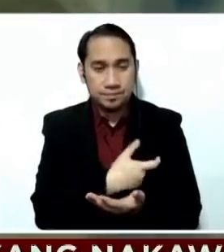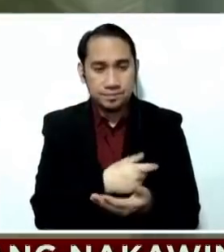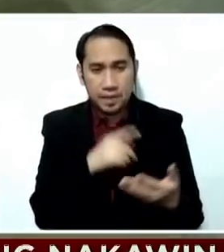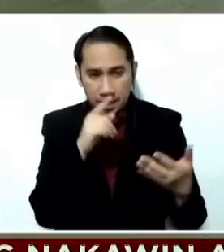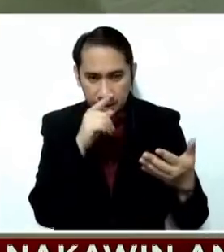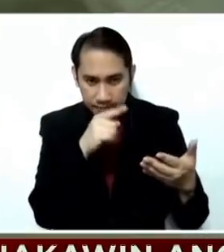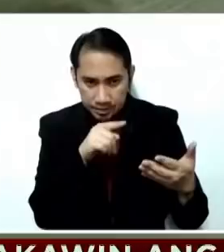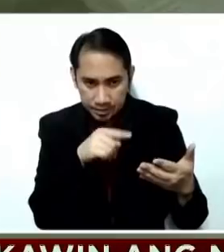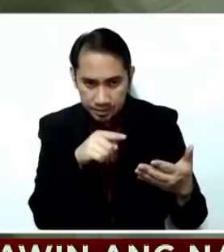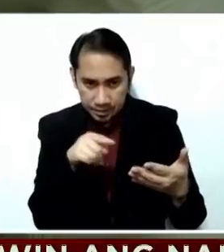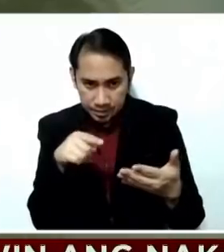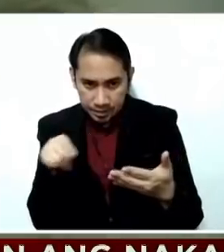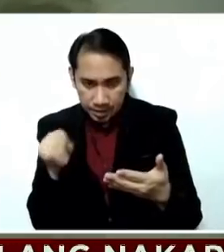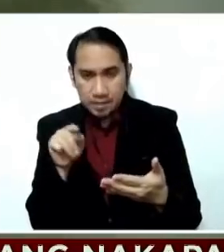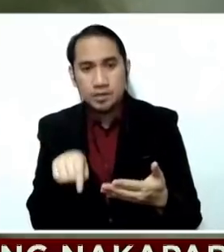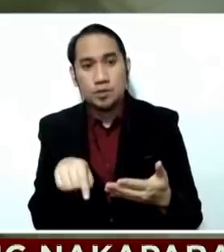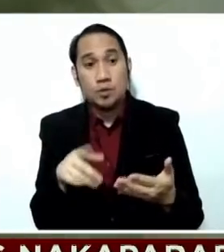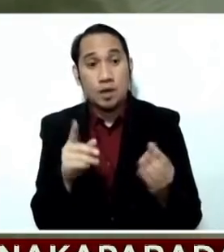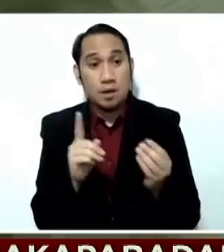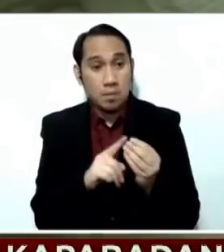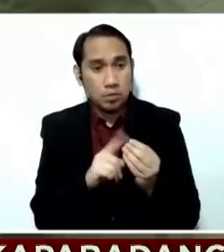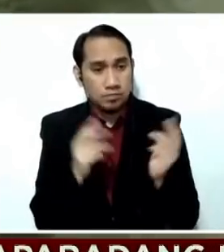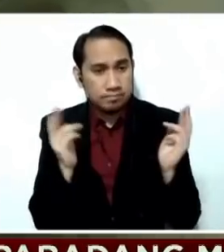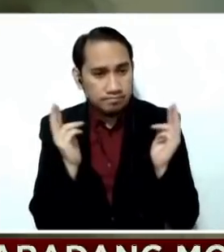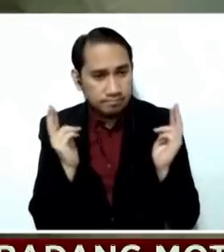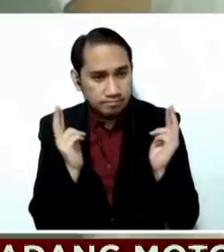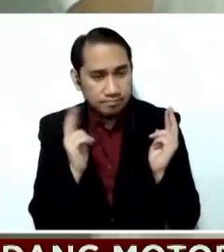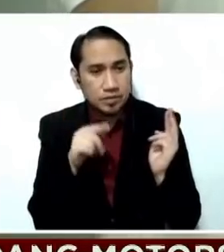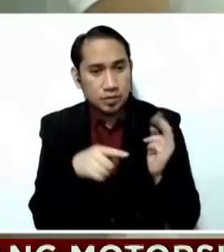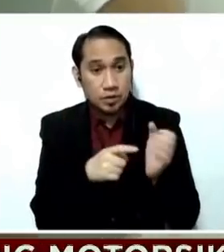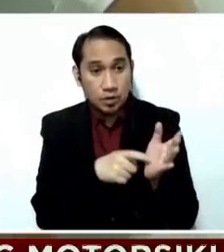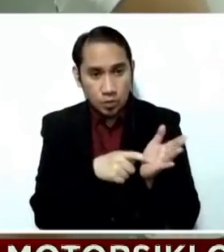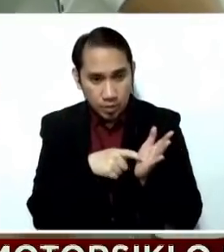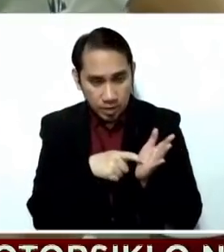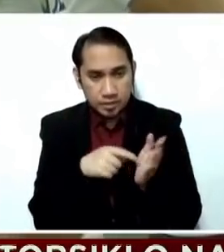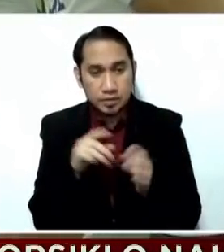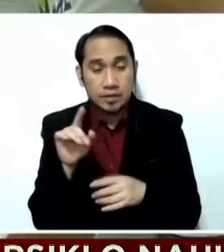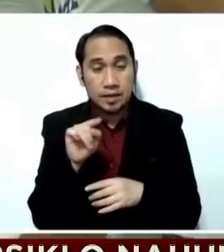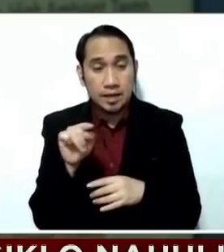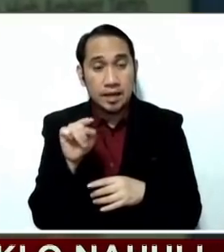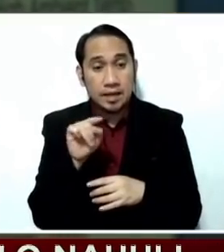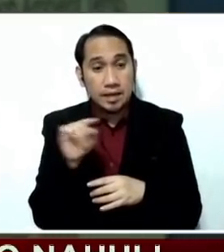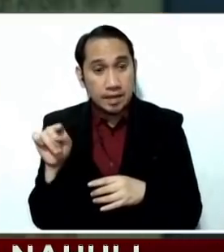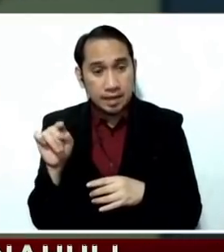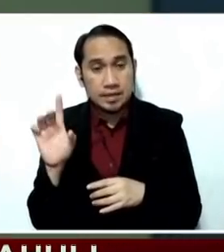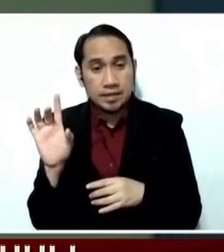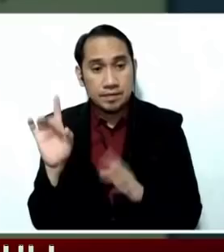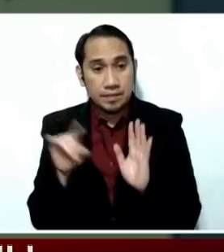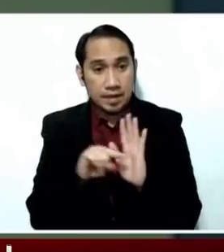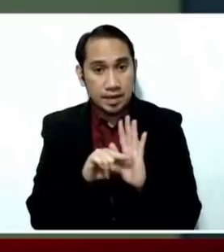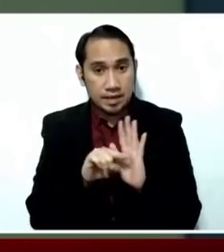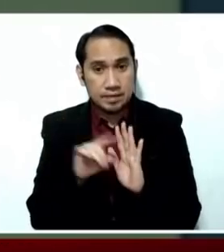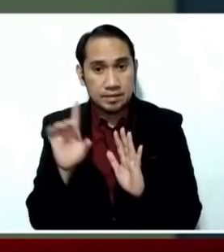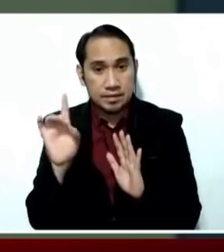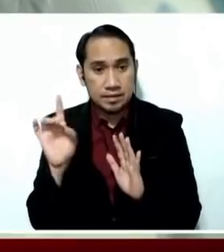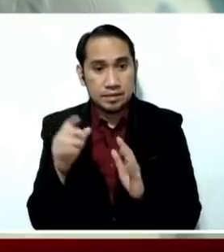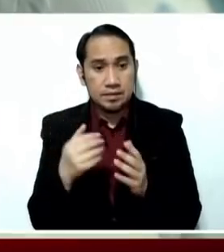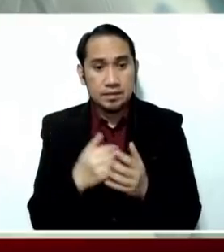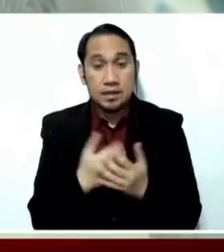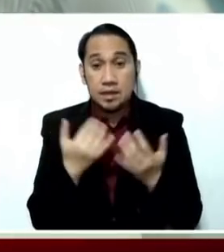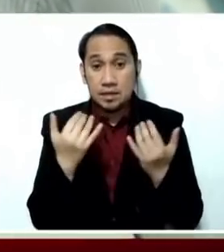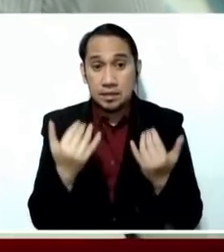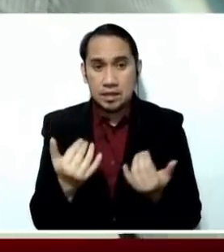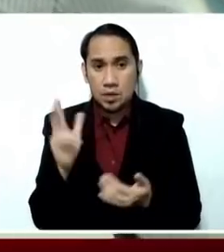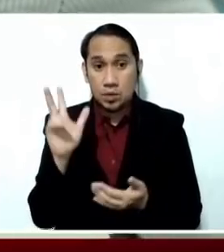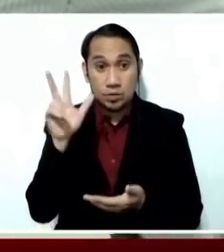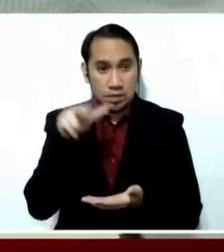napanatili sa biyahe ang storage requirement na negative 18 degrees Celsius at saka diniretso sa biofreezers. Itong 3,000 doses